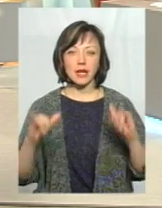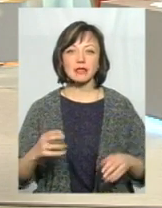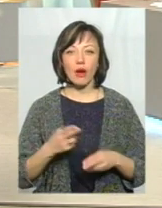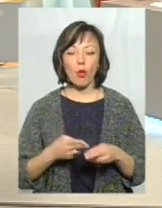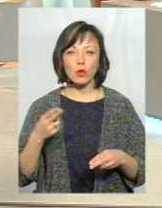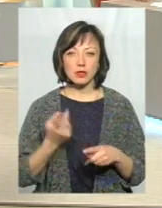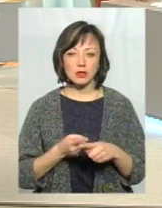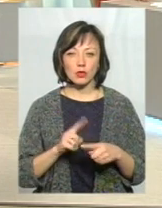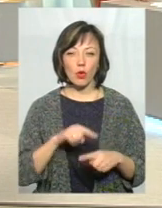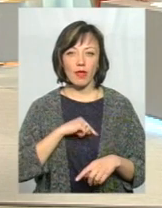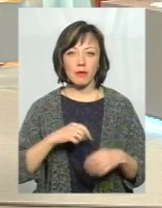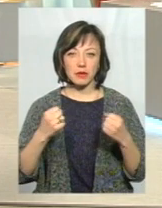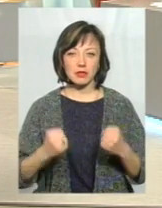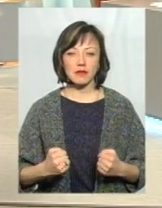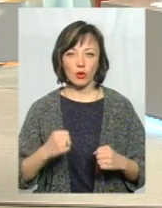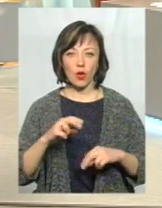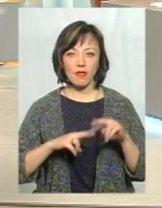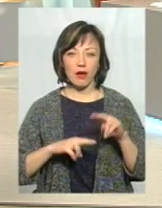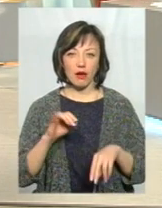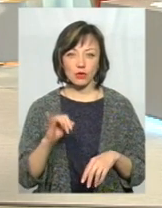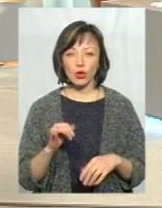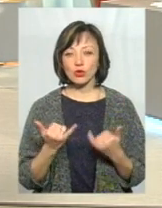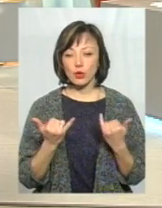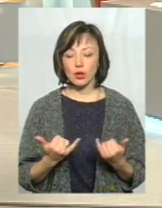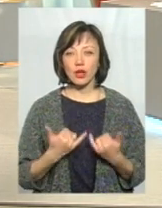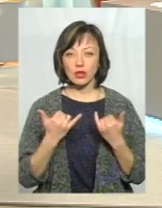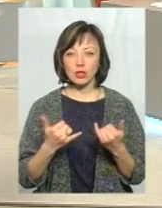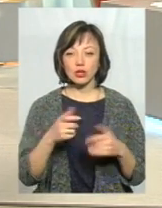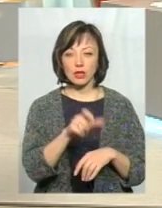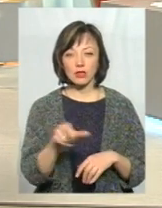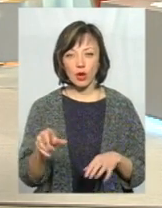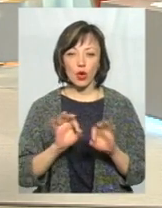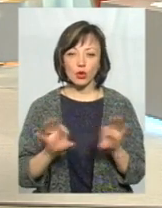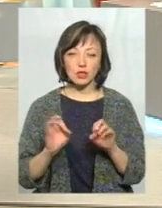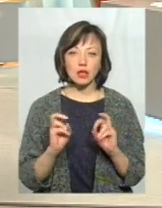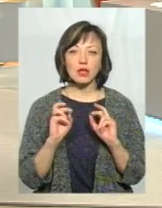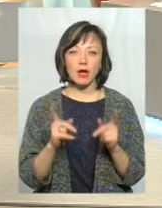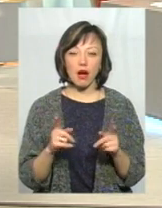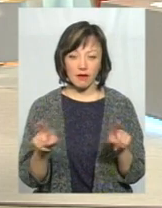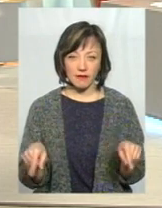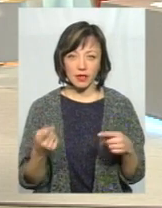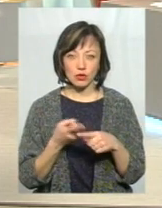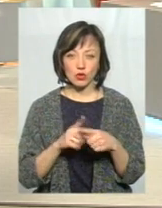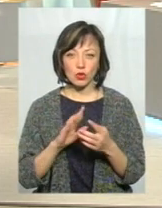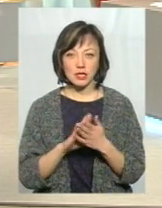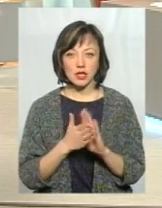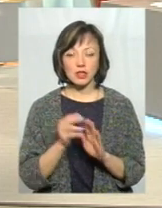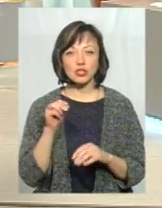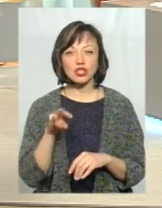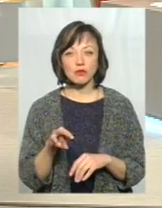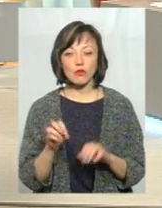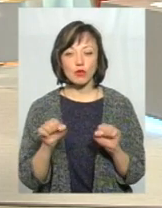саме оцього депресивного настрою. Сьогодні для наших глядачів і для нас розкажіть, як же ж вийти з цього стану, чим можна